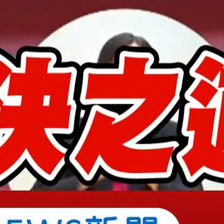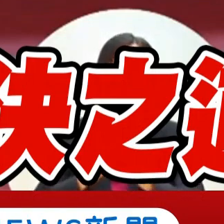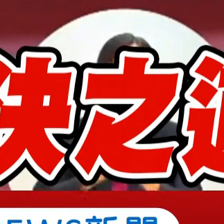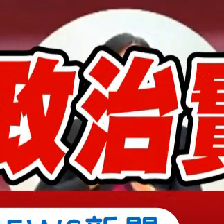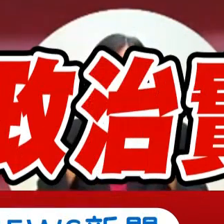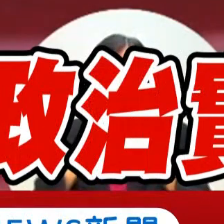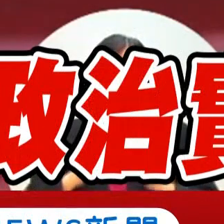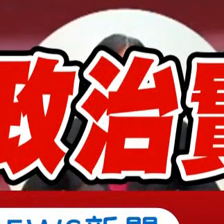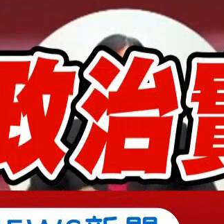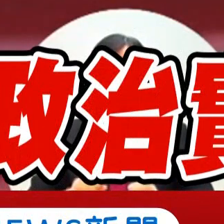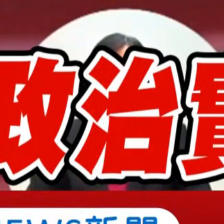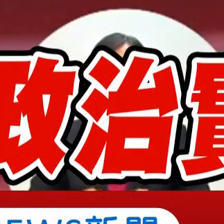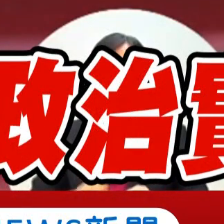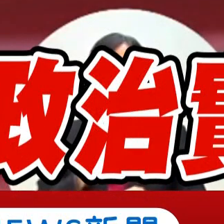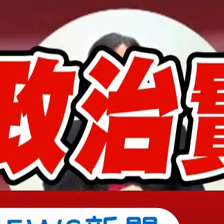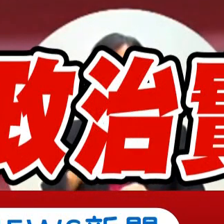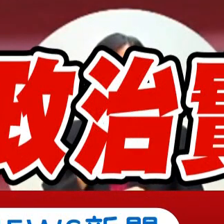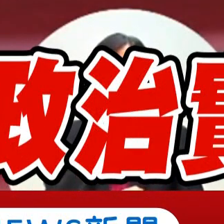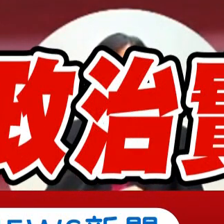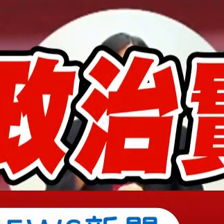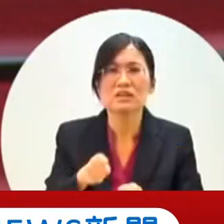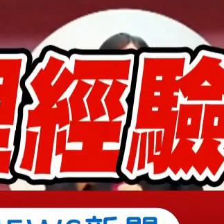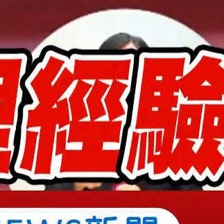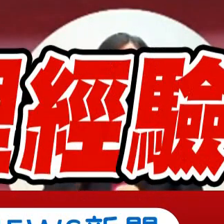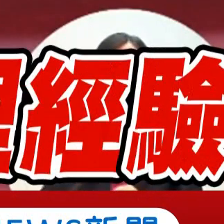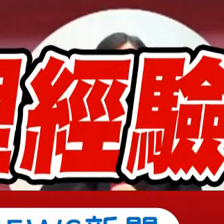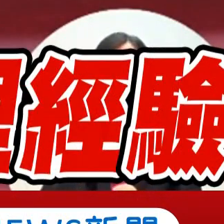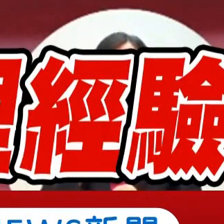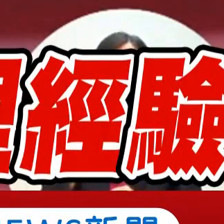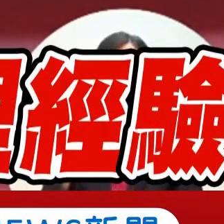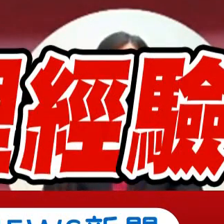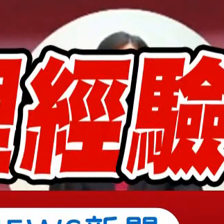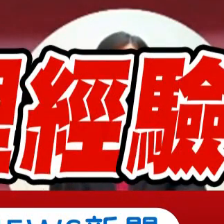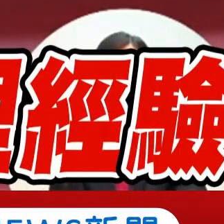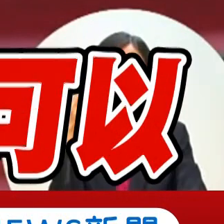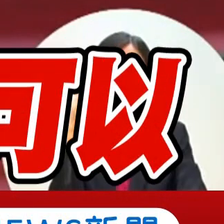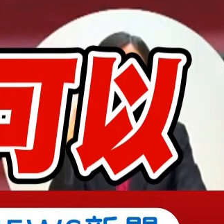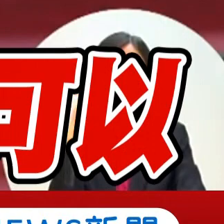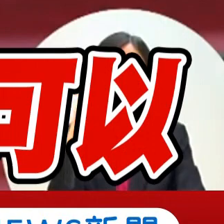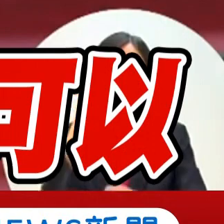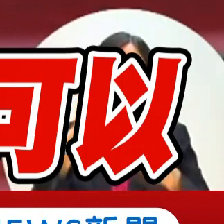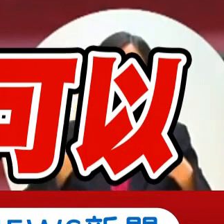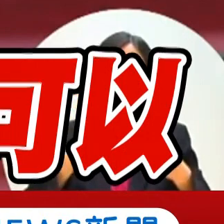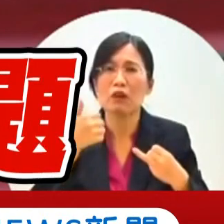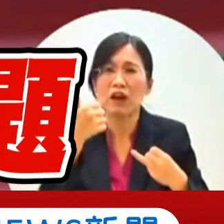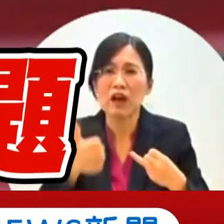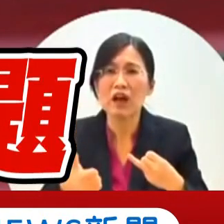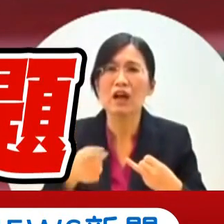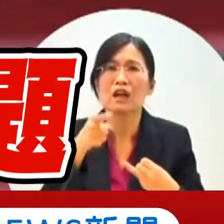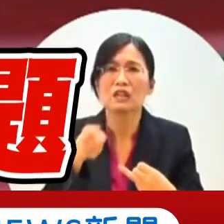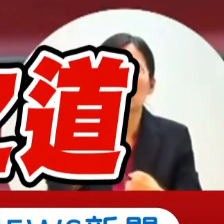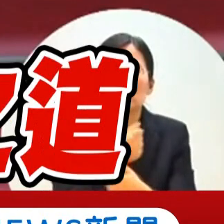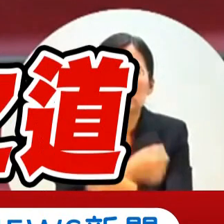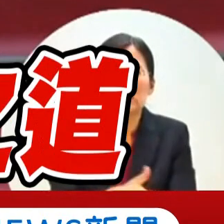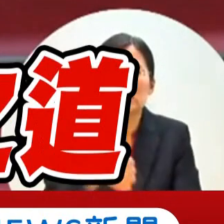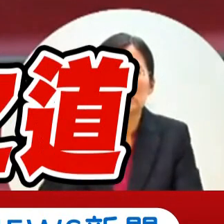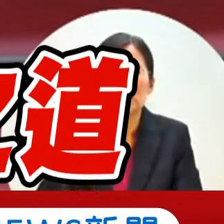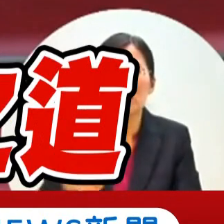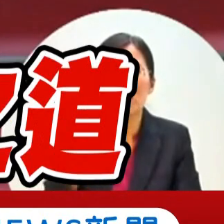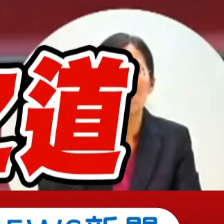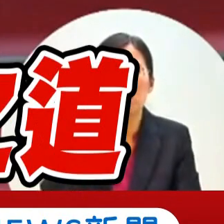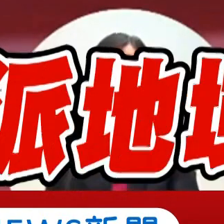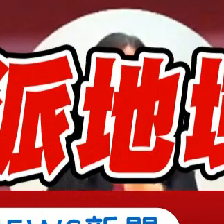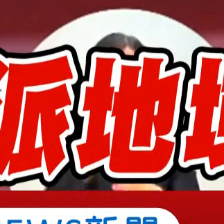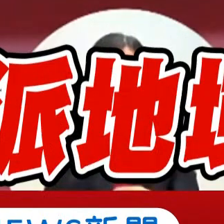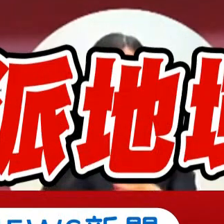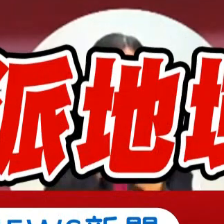决之道。您已有过卓越的政治实际和丰富的治理经验，我们相信您可以为这个问题提供解决